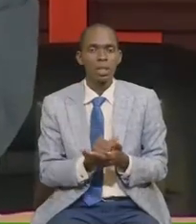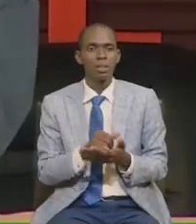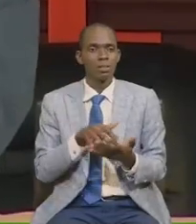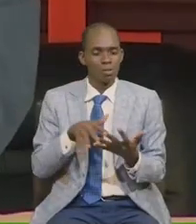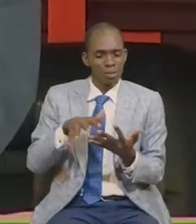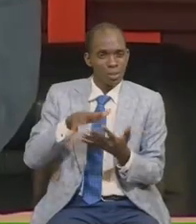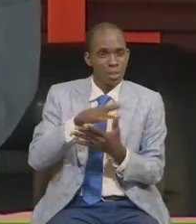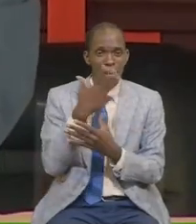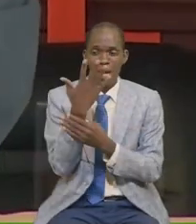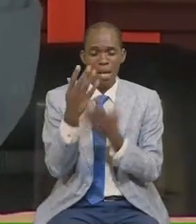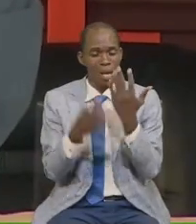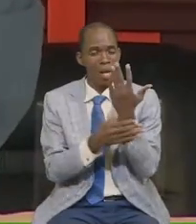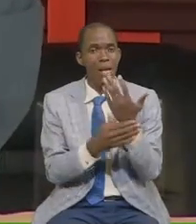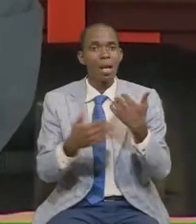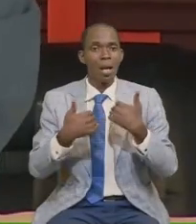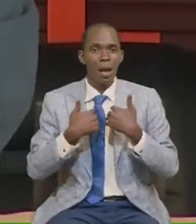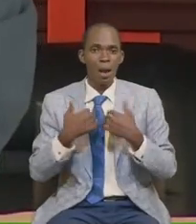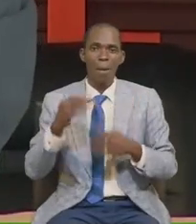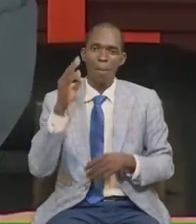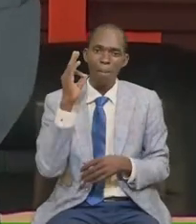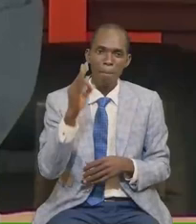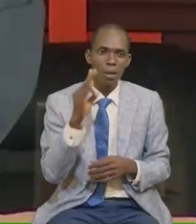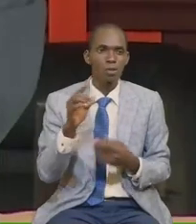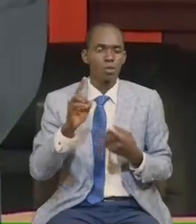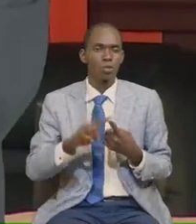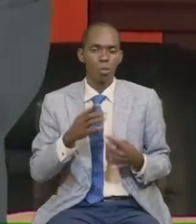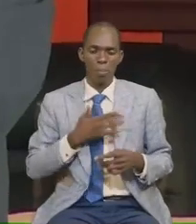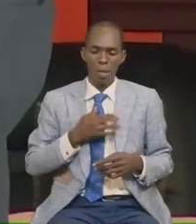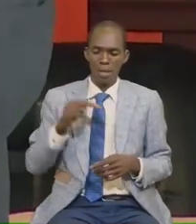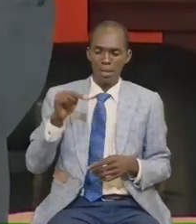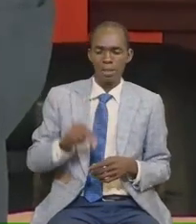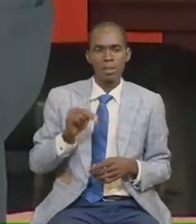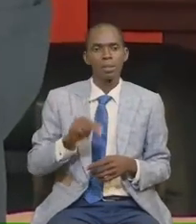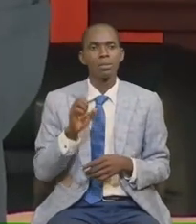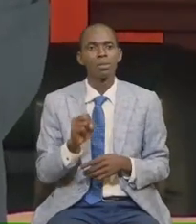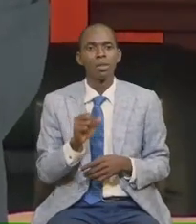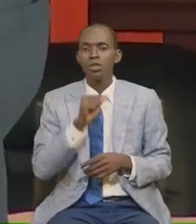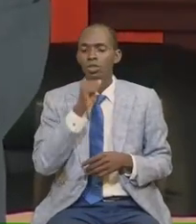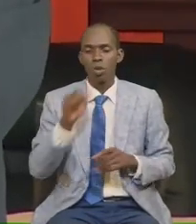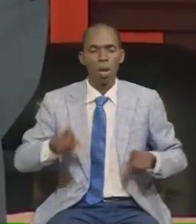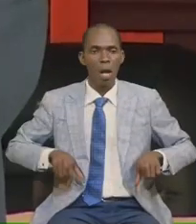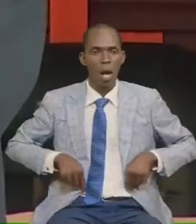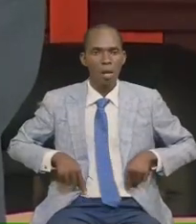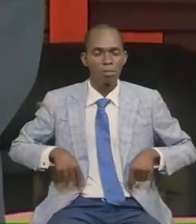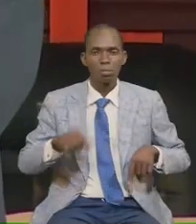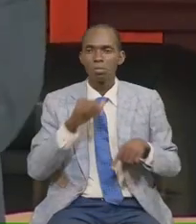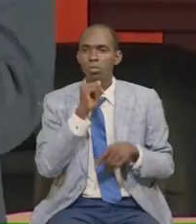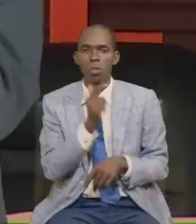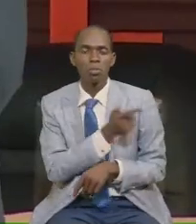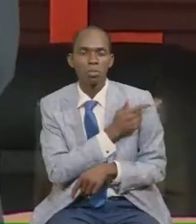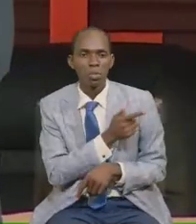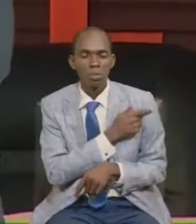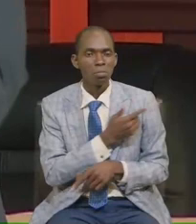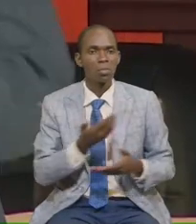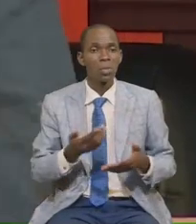que ces mains ont pourvu à mes besoins. Je ne suis pas oisif, je n'ai pas indolent. Ces